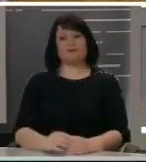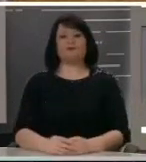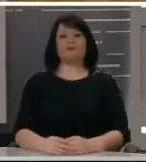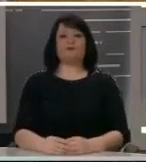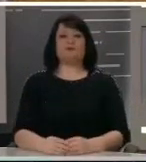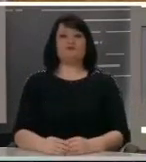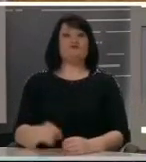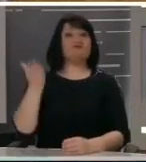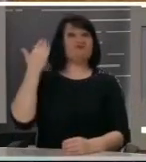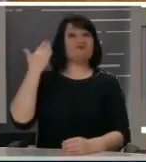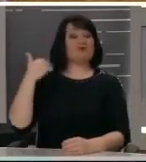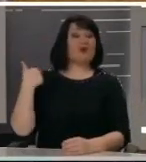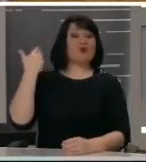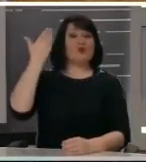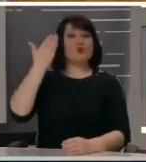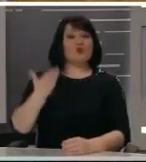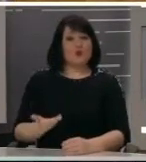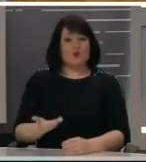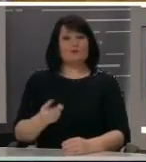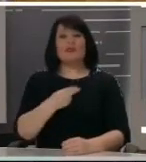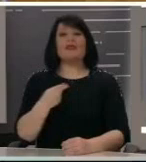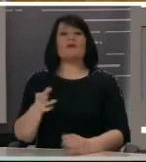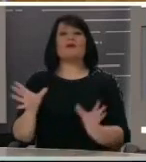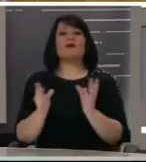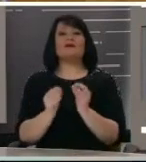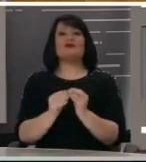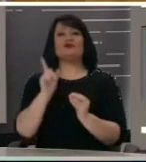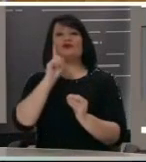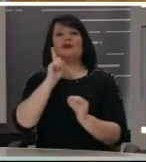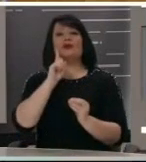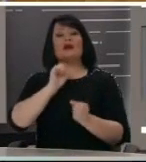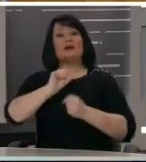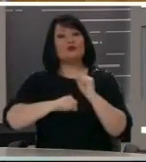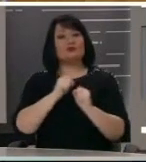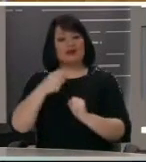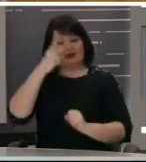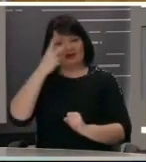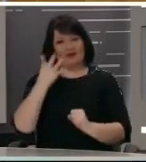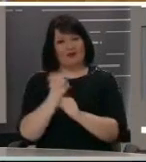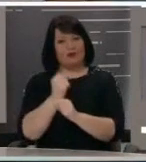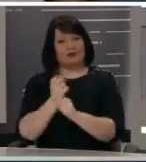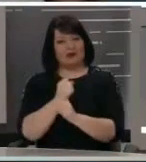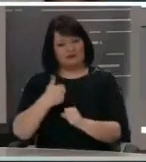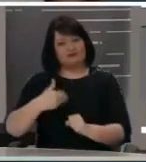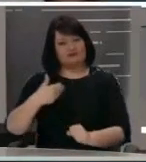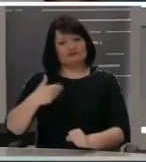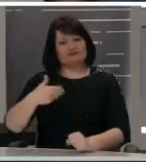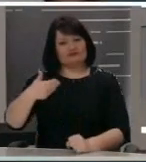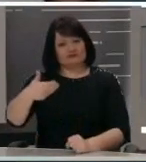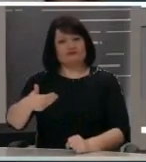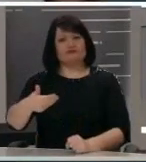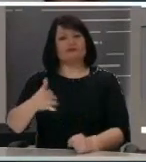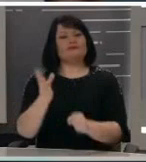Από τότε η υπόθεση της γυναικείας κυραφέτησης κερδίζει διαρκώς